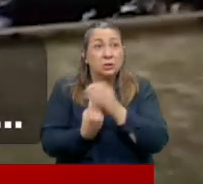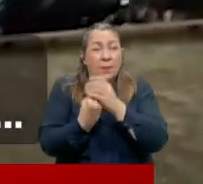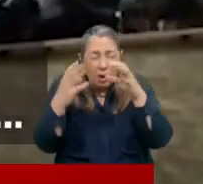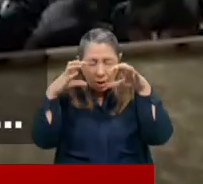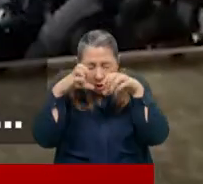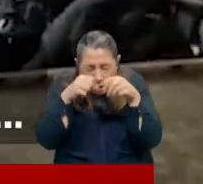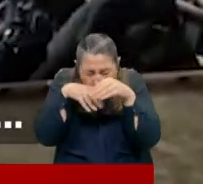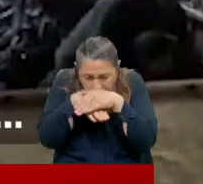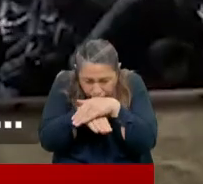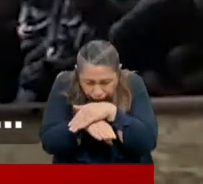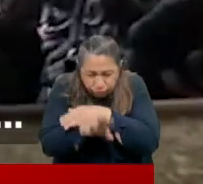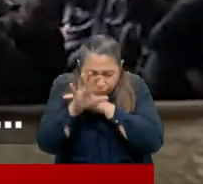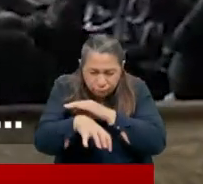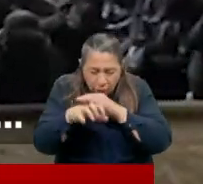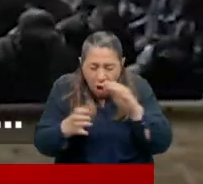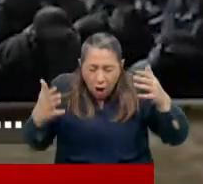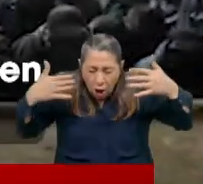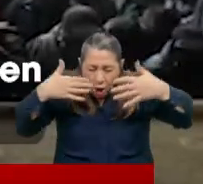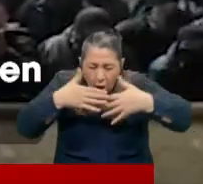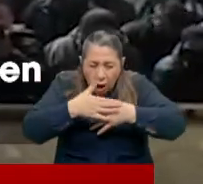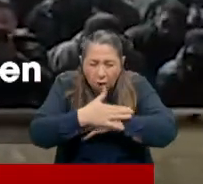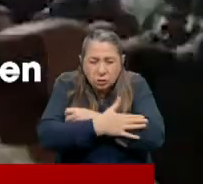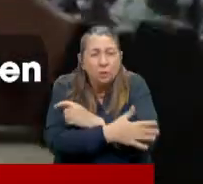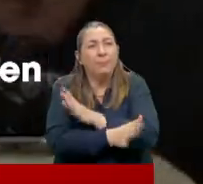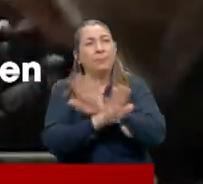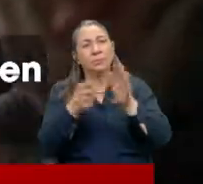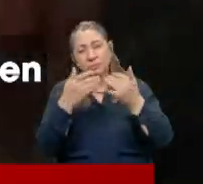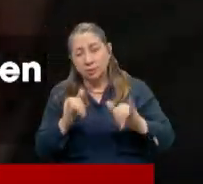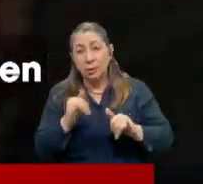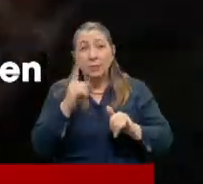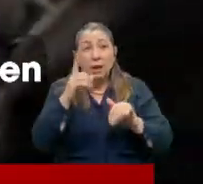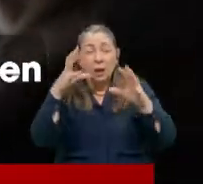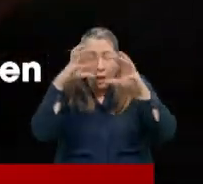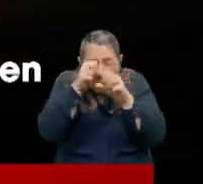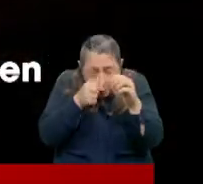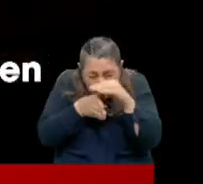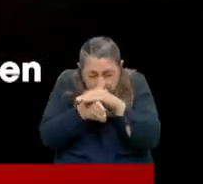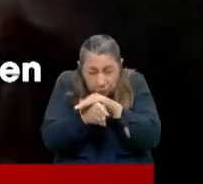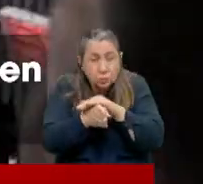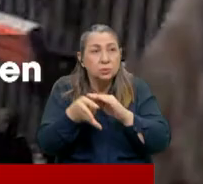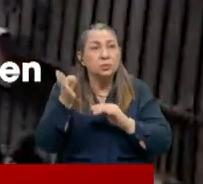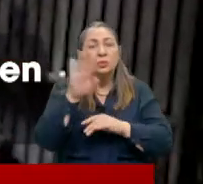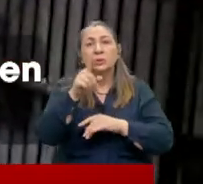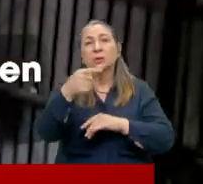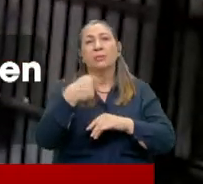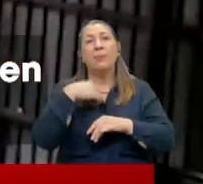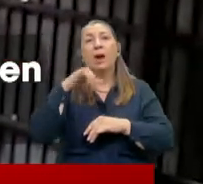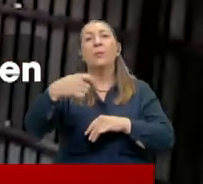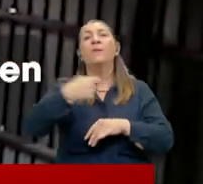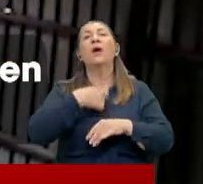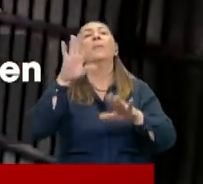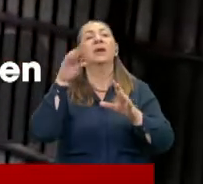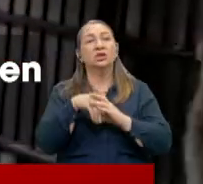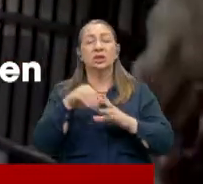karanlığın içerisine giriyoruz. Akşama kadar ömrümüzü orada tüketiyoruz. Bir karanlık tünelde. Sonra da sen benim hakkımı vermemek